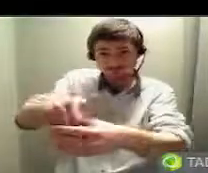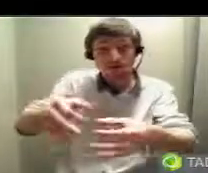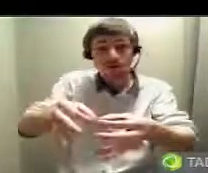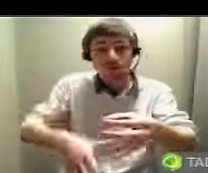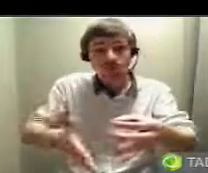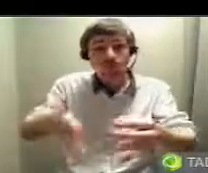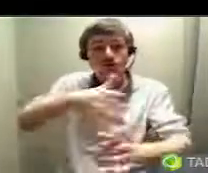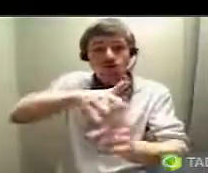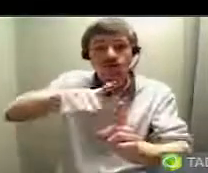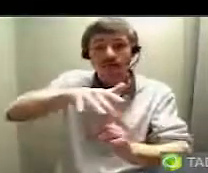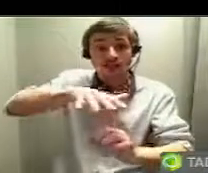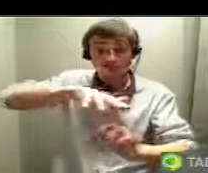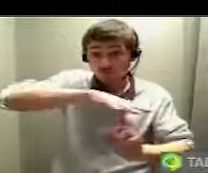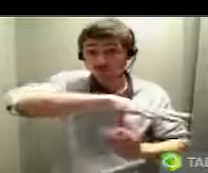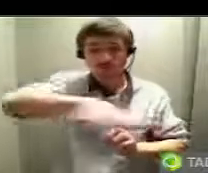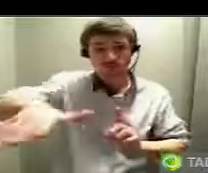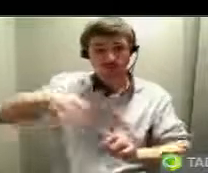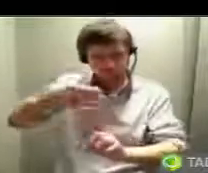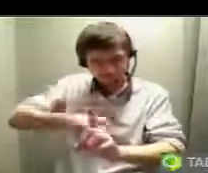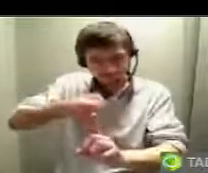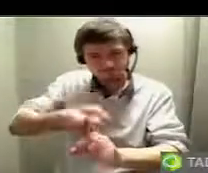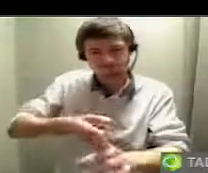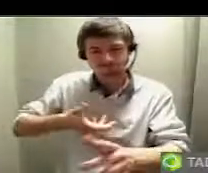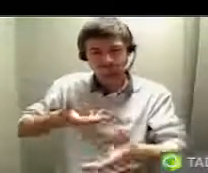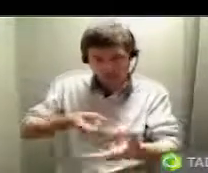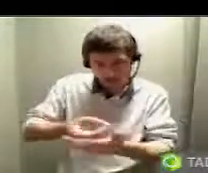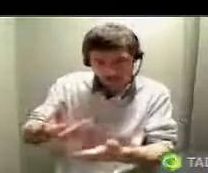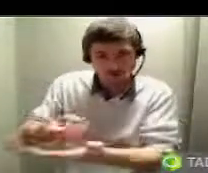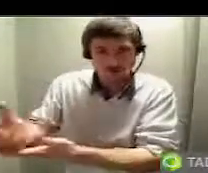enfin, un mot sur le message qui préside à tout ça.